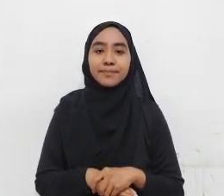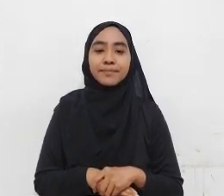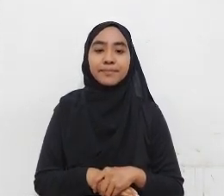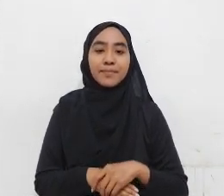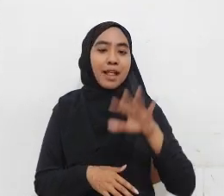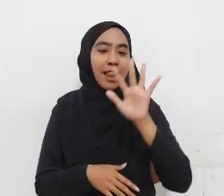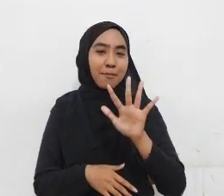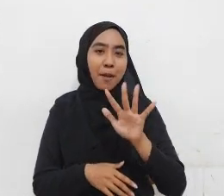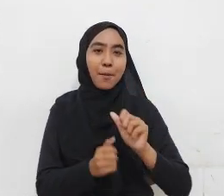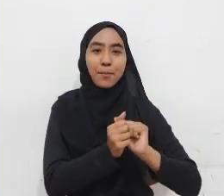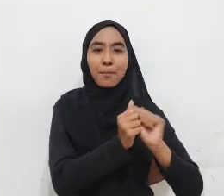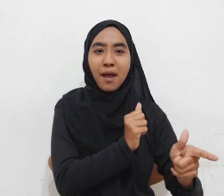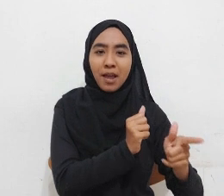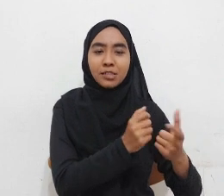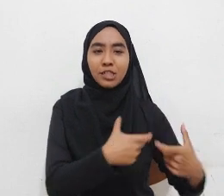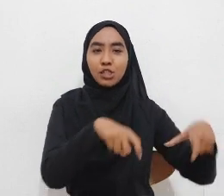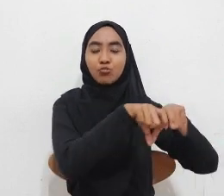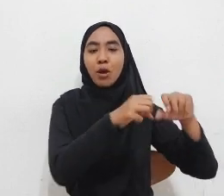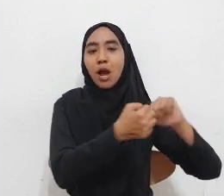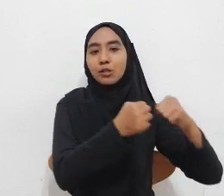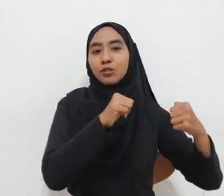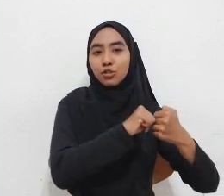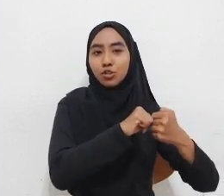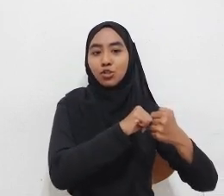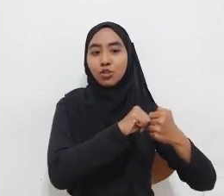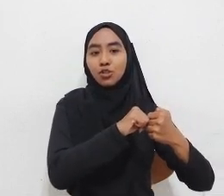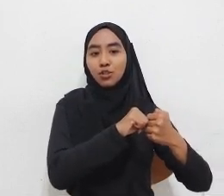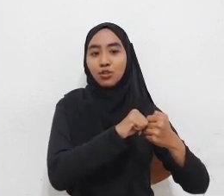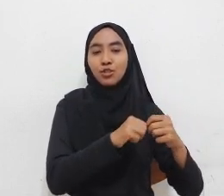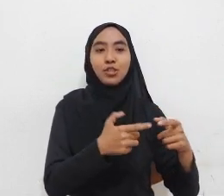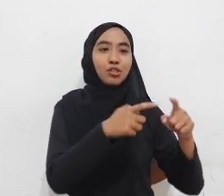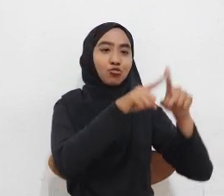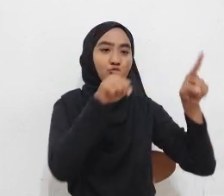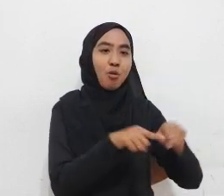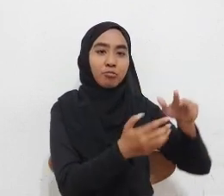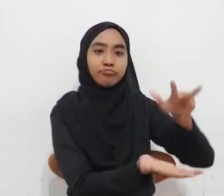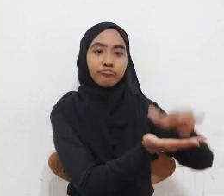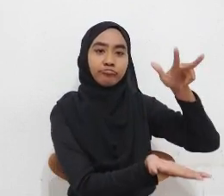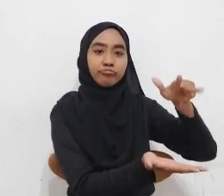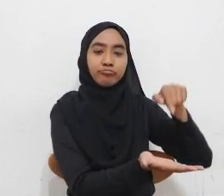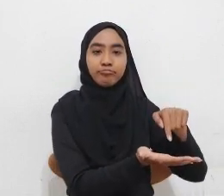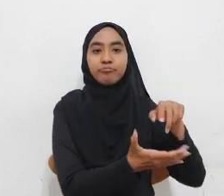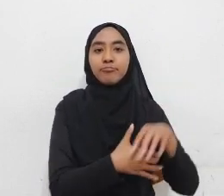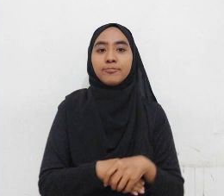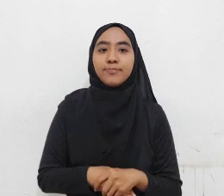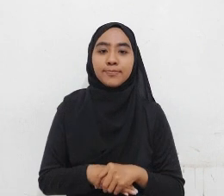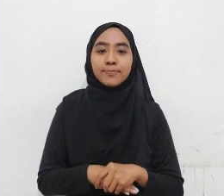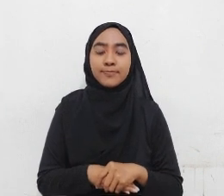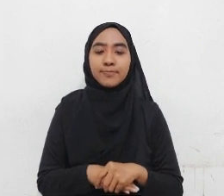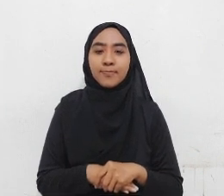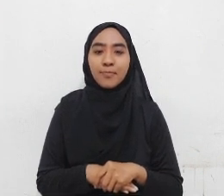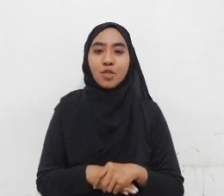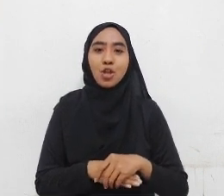bangkang. 5. Membayar panjar biaya perkara sesuai dengan SK yang ditetapkan.